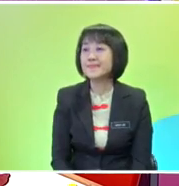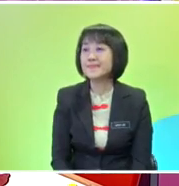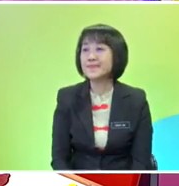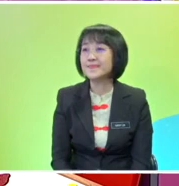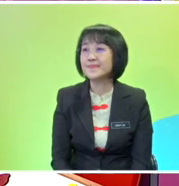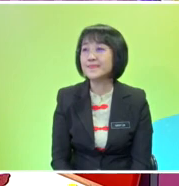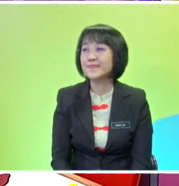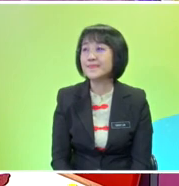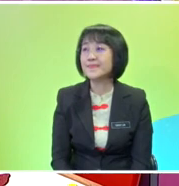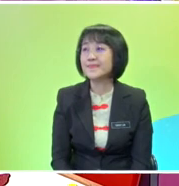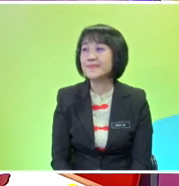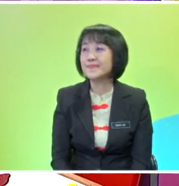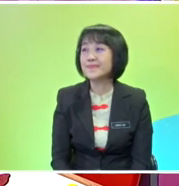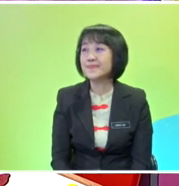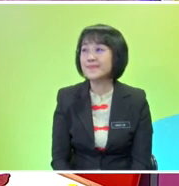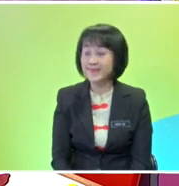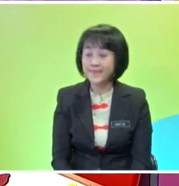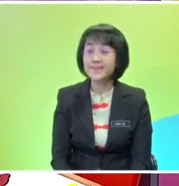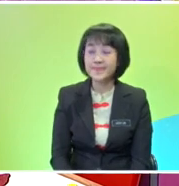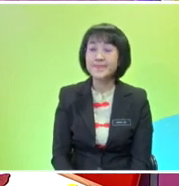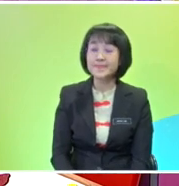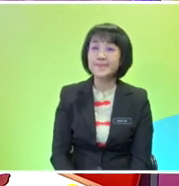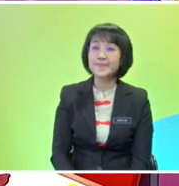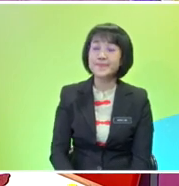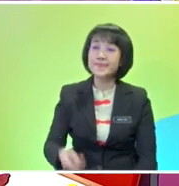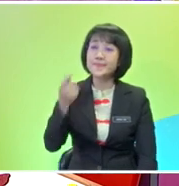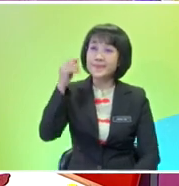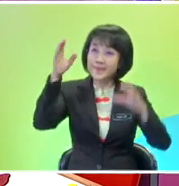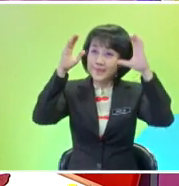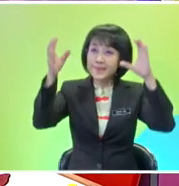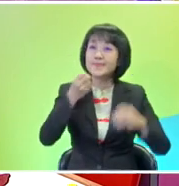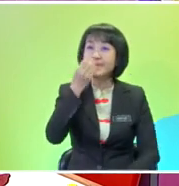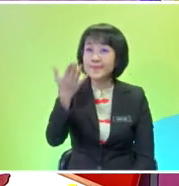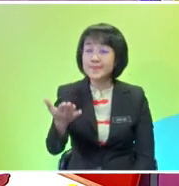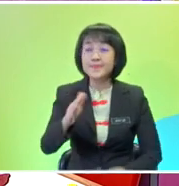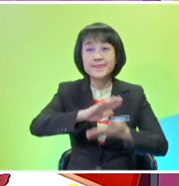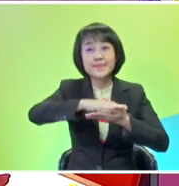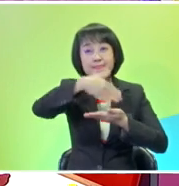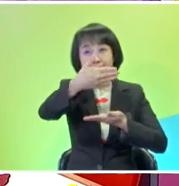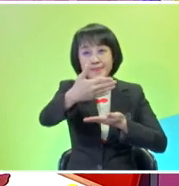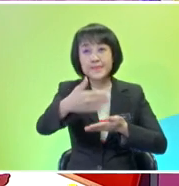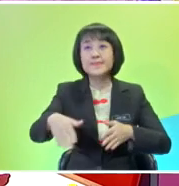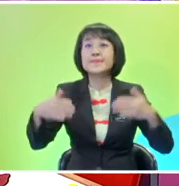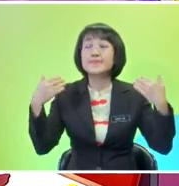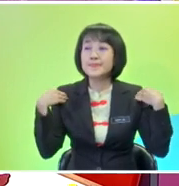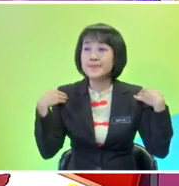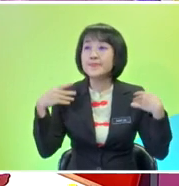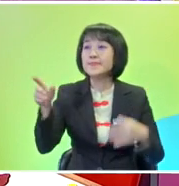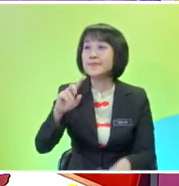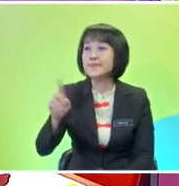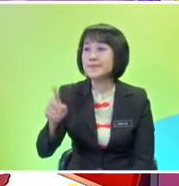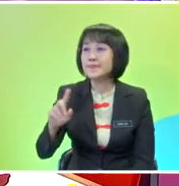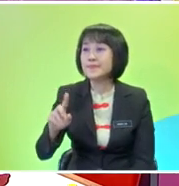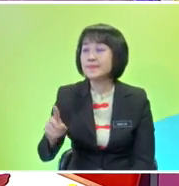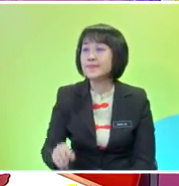soalan Cepu emas Cikgu tadi Cikgu dah bagi kan di atas meja okey komputer rivba TU berada di mana komputer